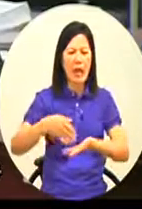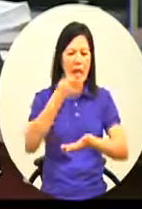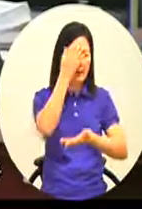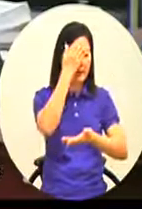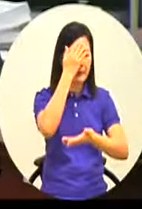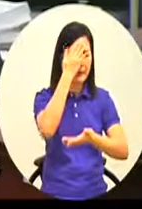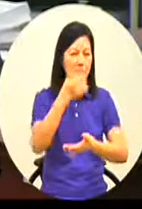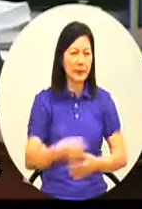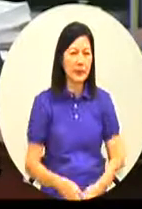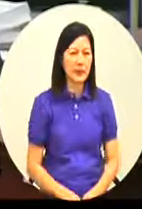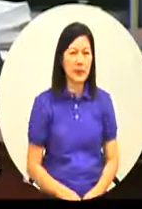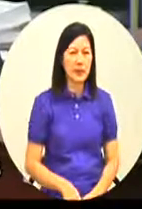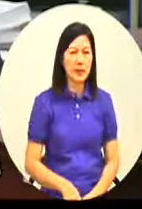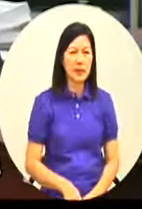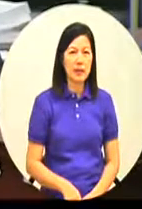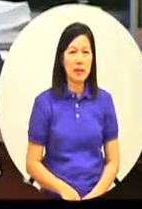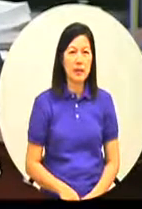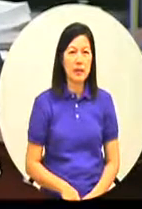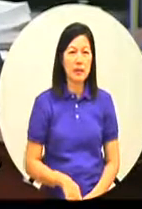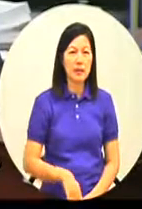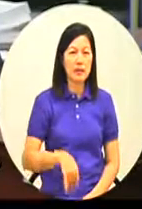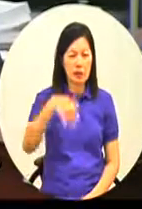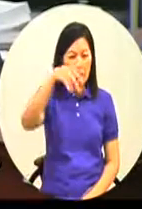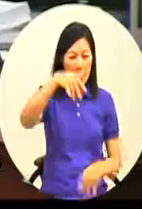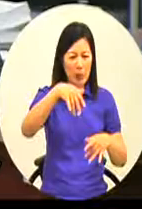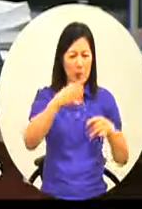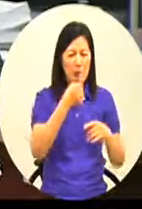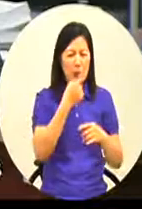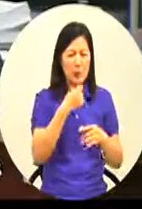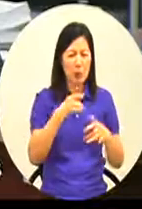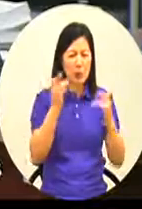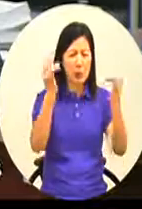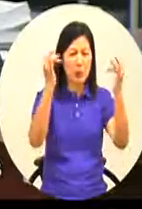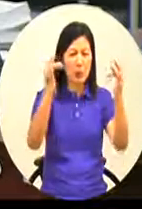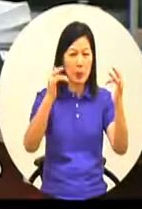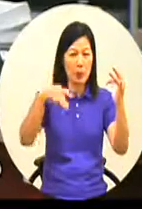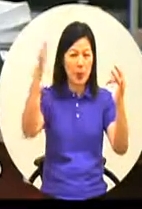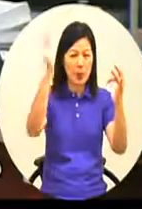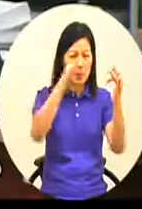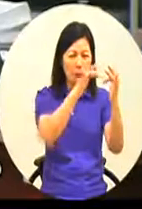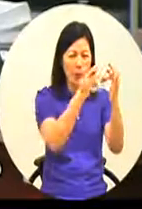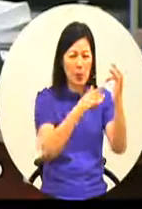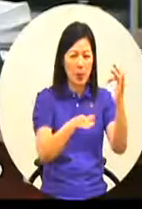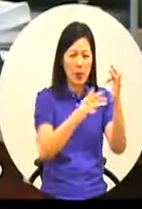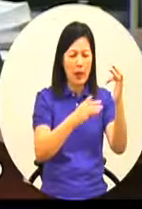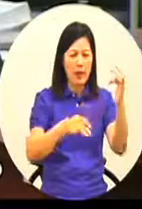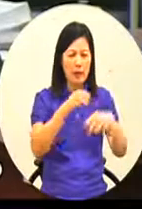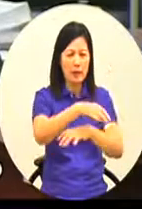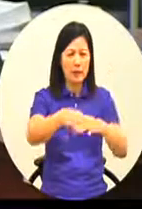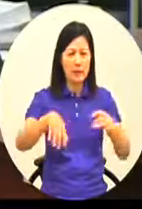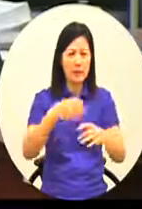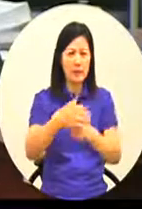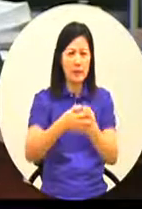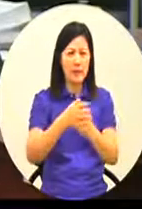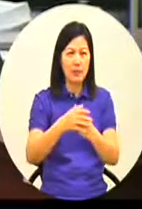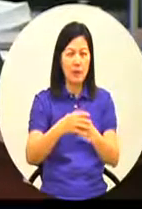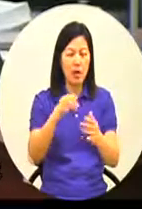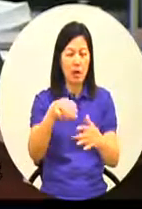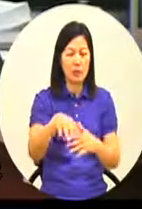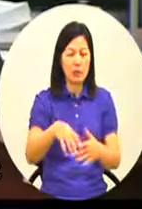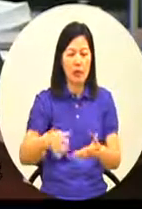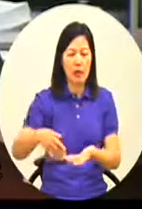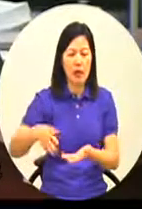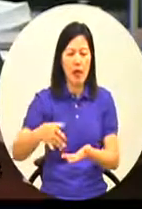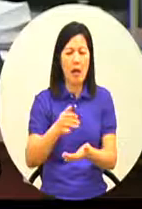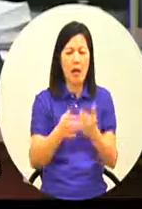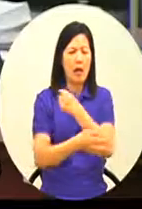种雨豆树啊，雨豆树啊，即落叶的时阵就对啦。我看迄环保局吼，即个清洁人员啊，我